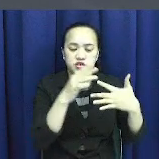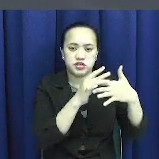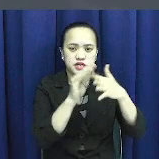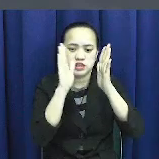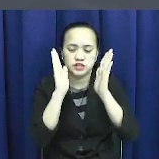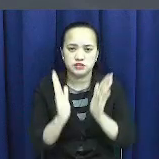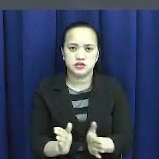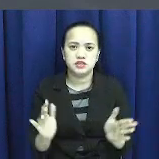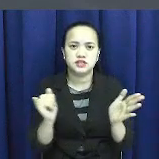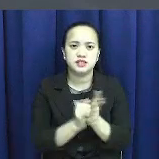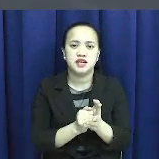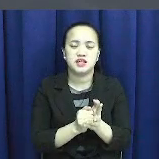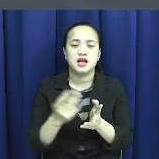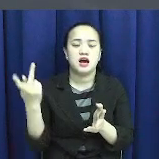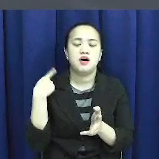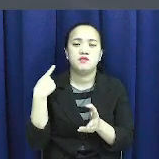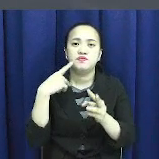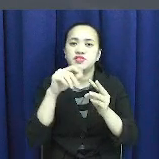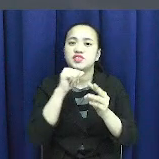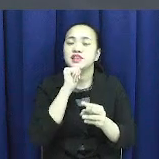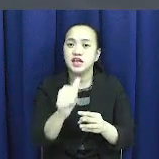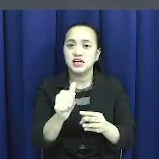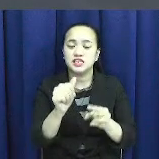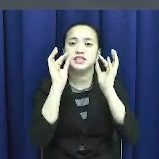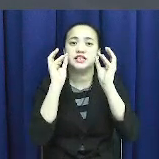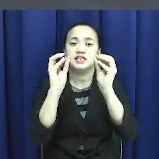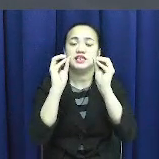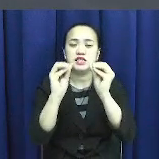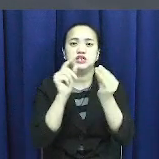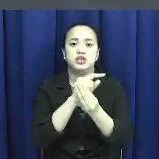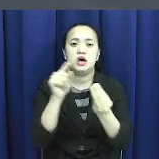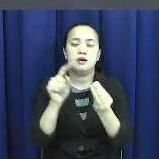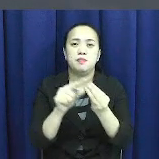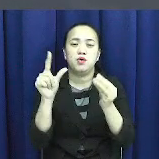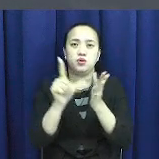Israel ay hindi po sila nagtuturo about the law.